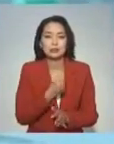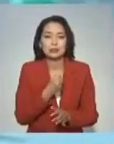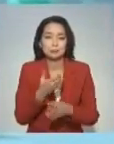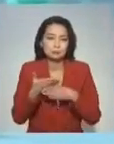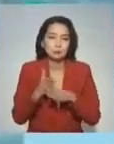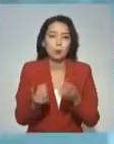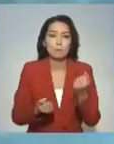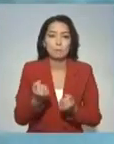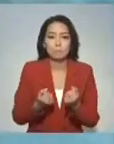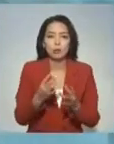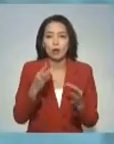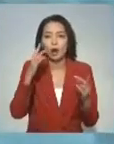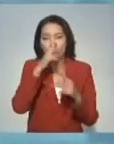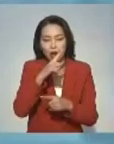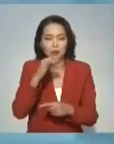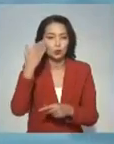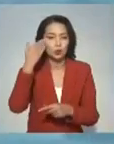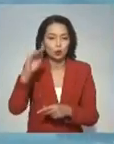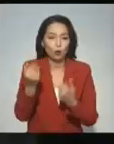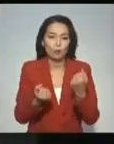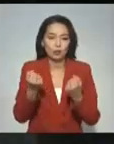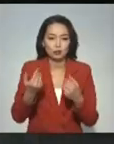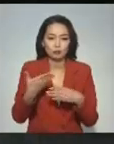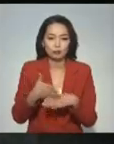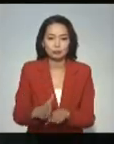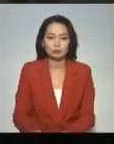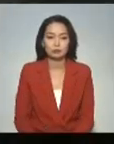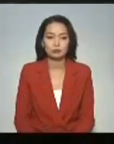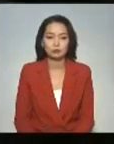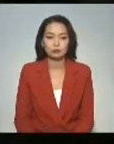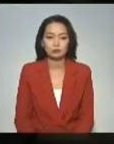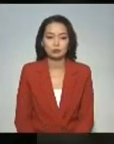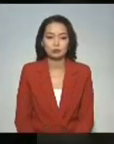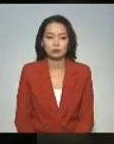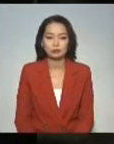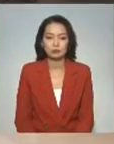но ошиблась и разгромила чужой авто вырвали